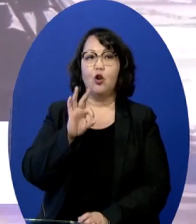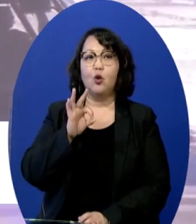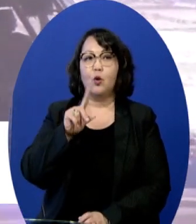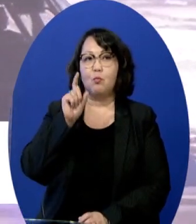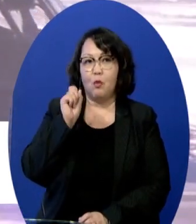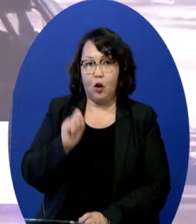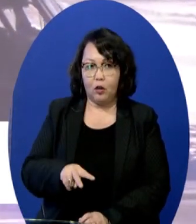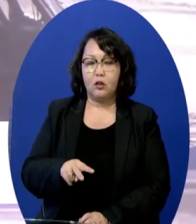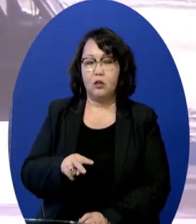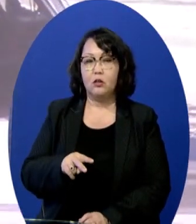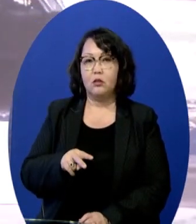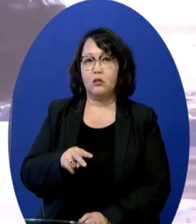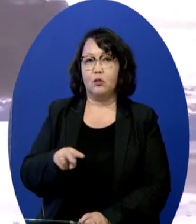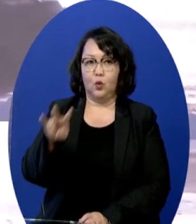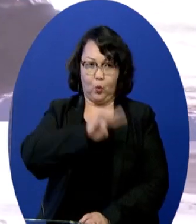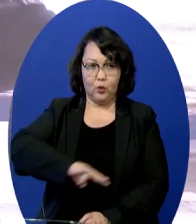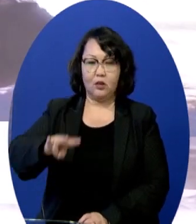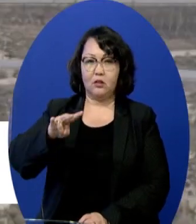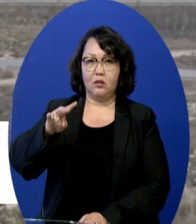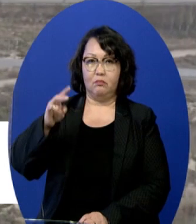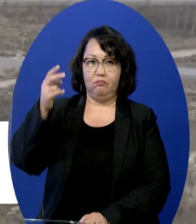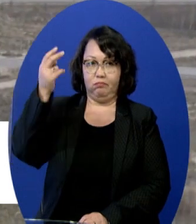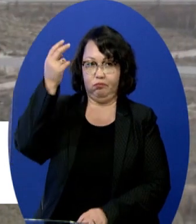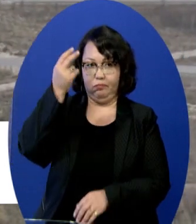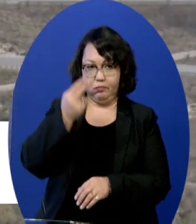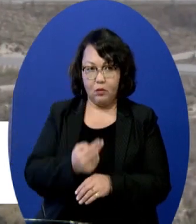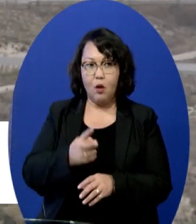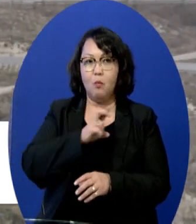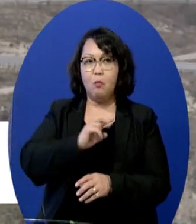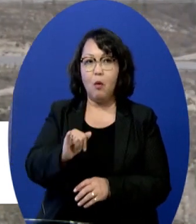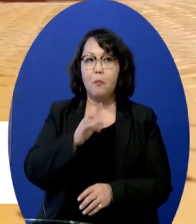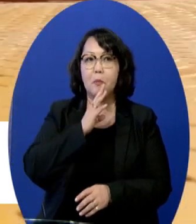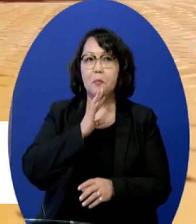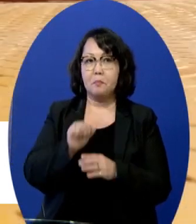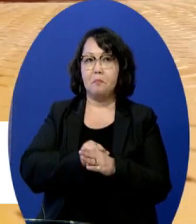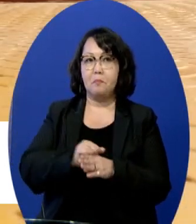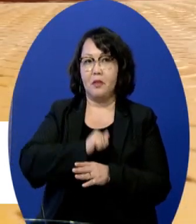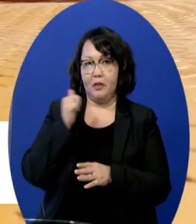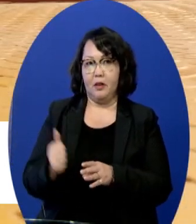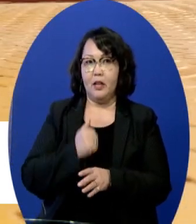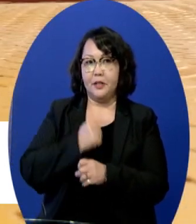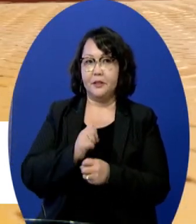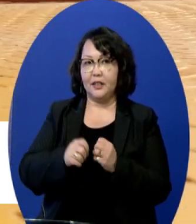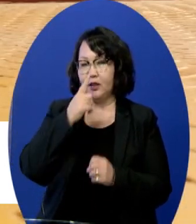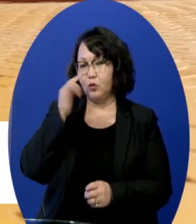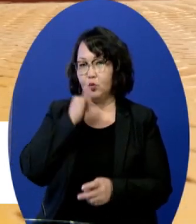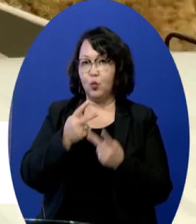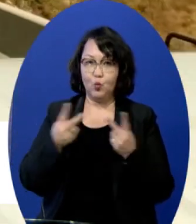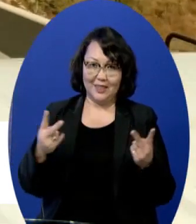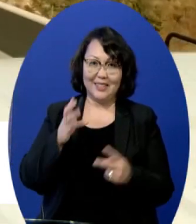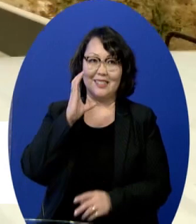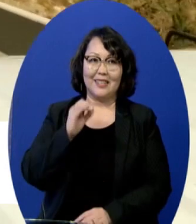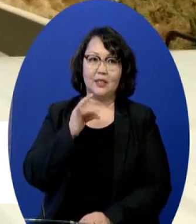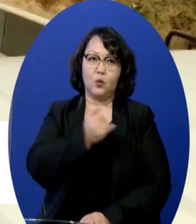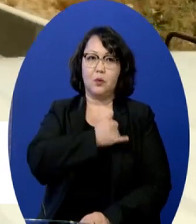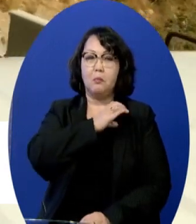хүртэл сохорны Сицван хошууны нутаг дэвсгэрт газардуулахар бүхий л бэлтгэл ажлыг хангаад байгаа юм байна. За энэ тухай хятадын